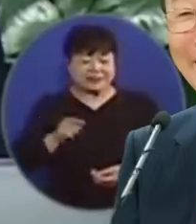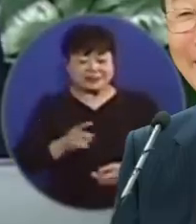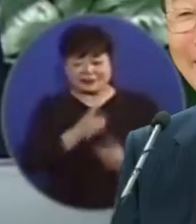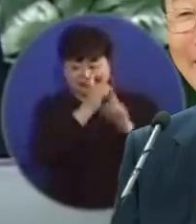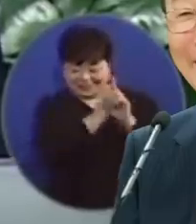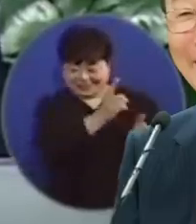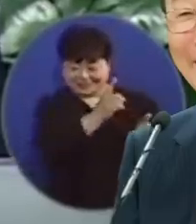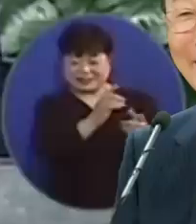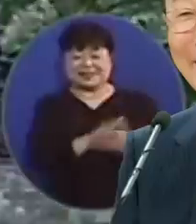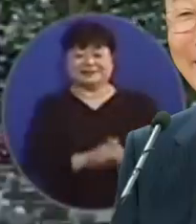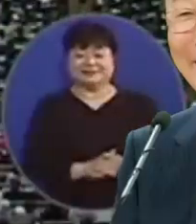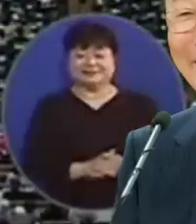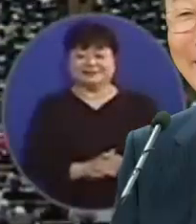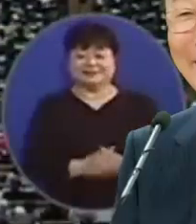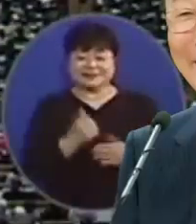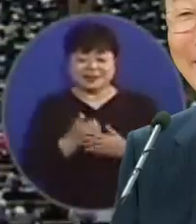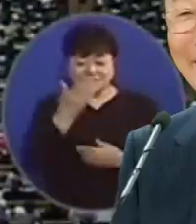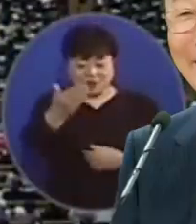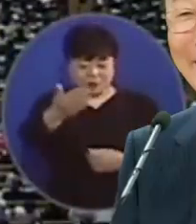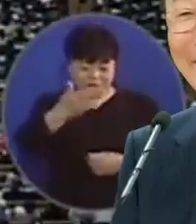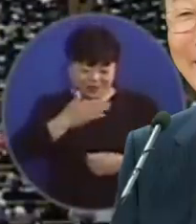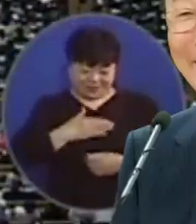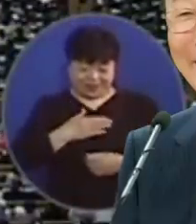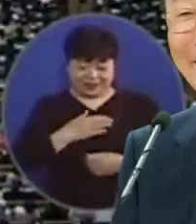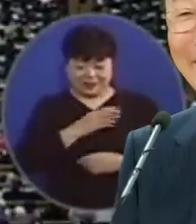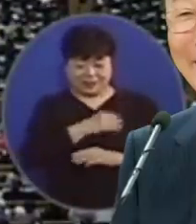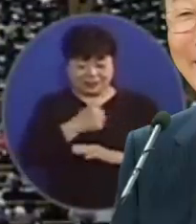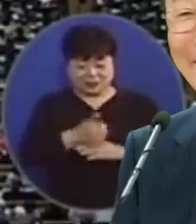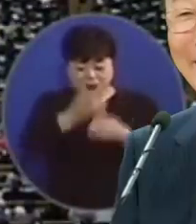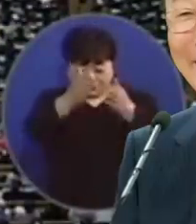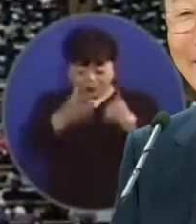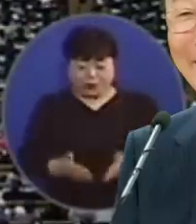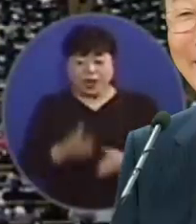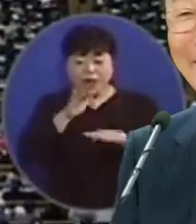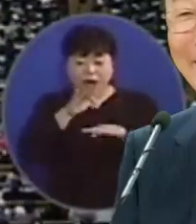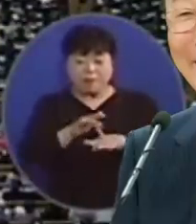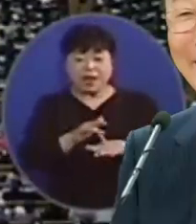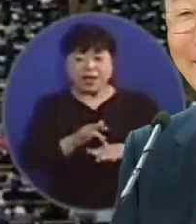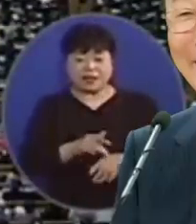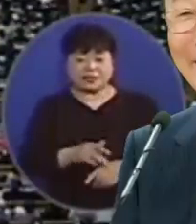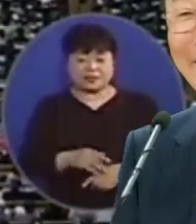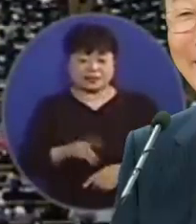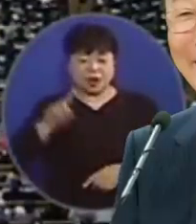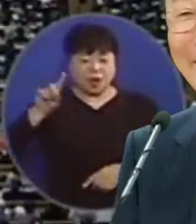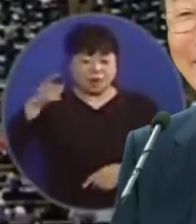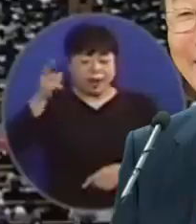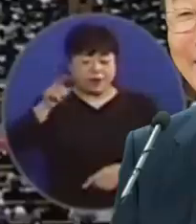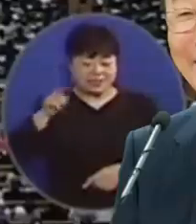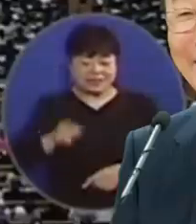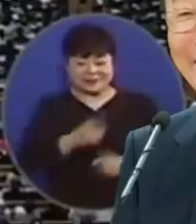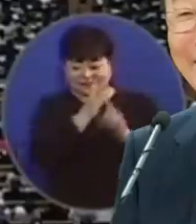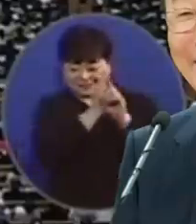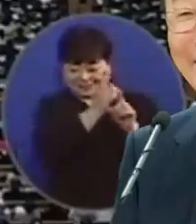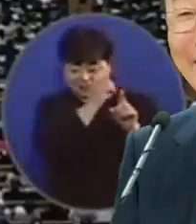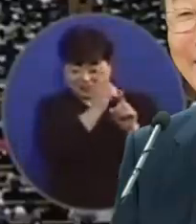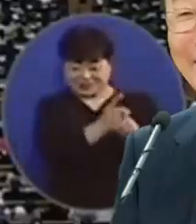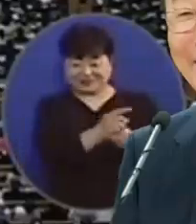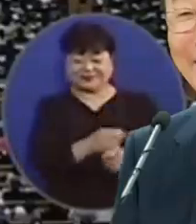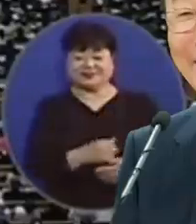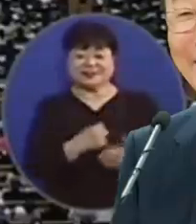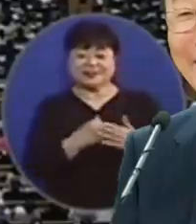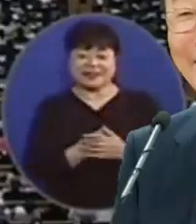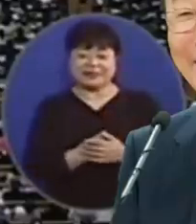것입니다. 그러므로 여러분과 나는 그리스도를 통해서 마귀를 100% 이긴 것입니다.